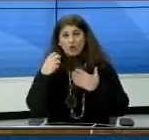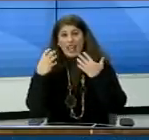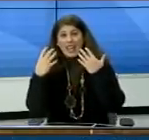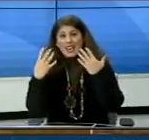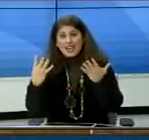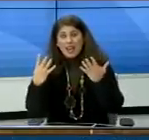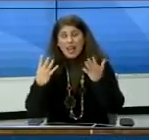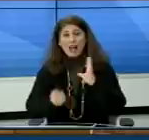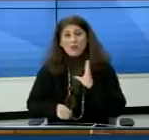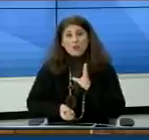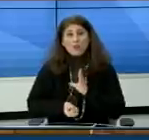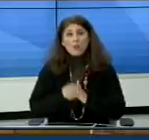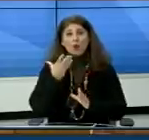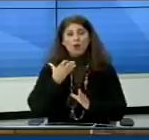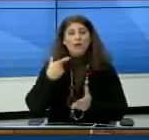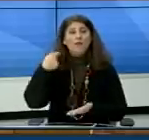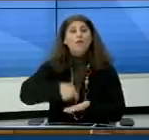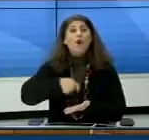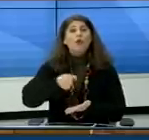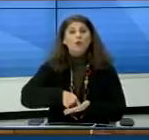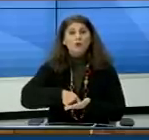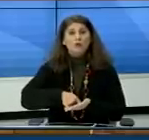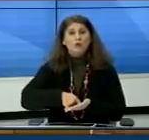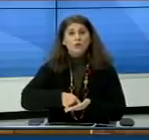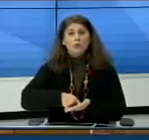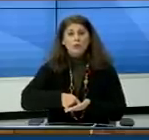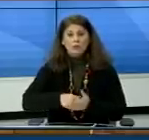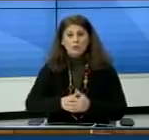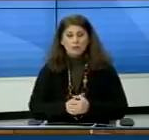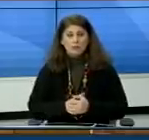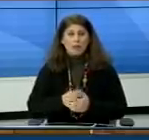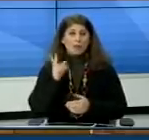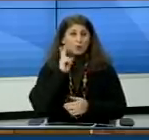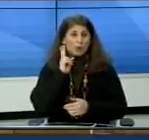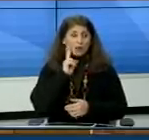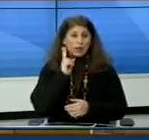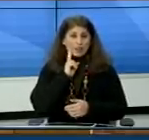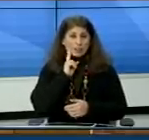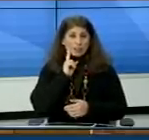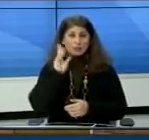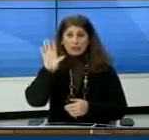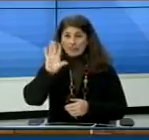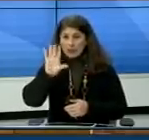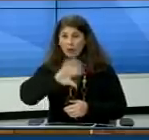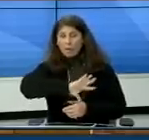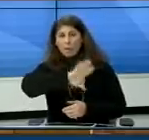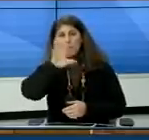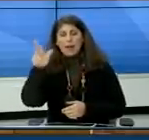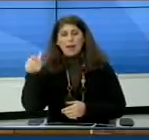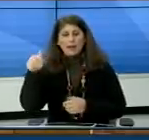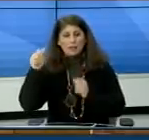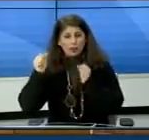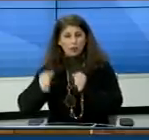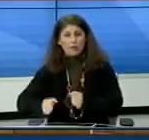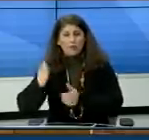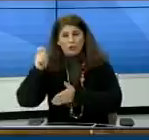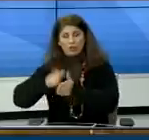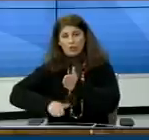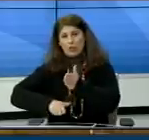29 νέους φόρους από το κρασί και τη συνδρομητική τηλεόραση μέχρι και τη διανυκτέρευση